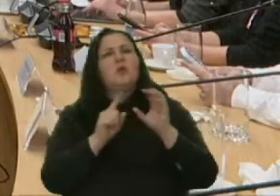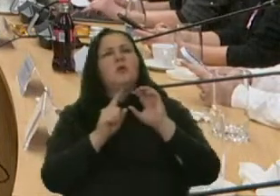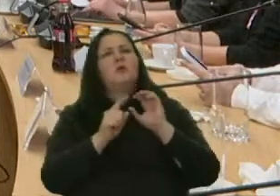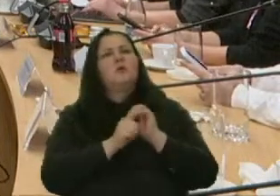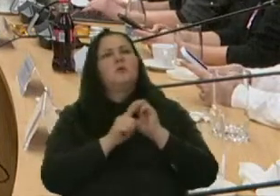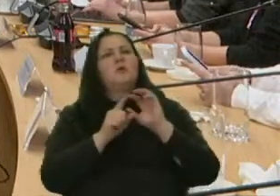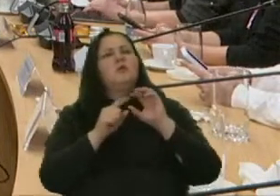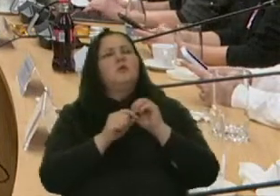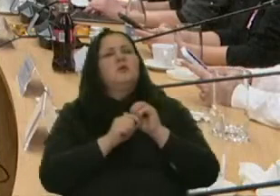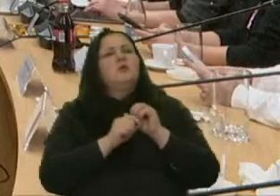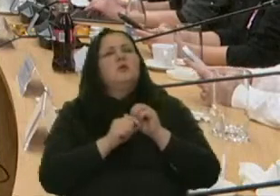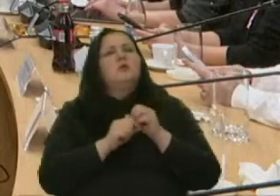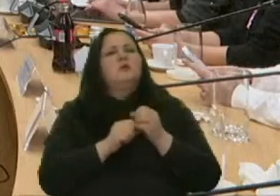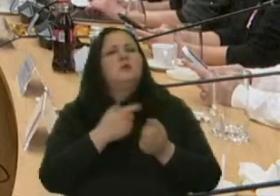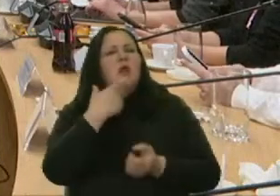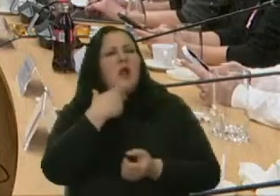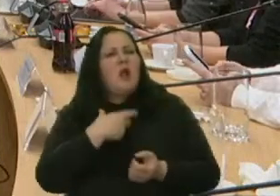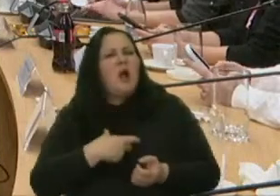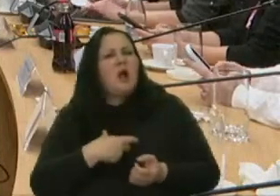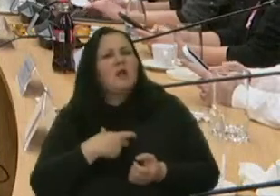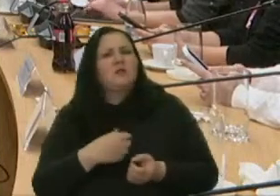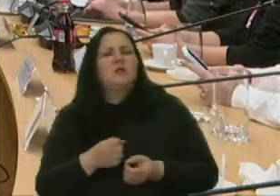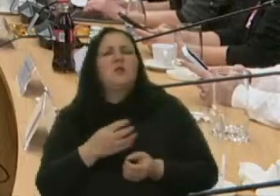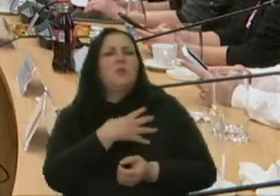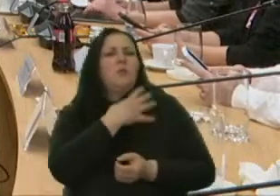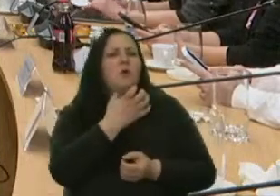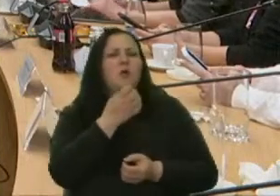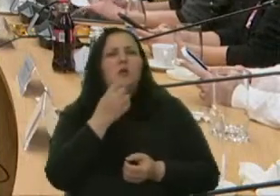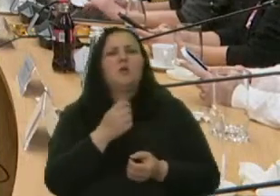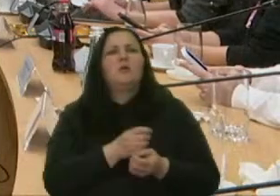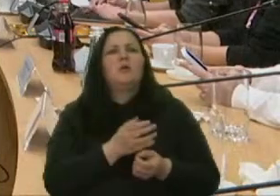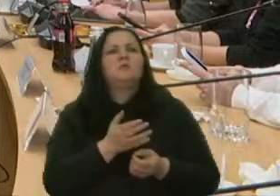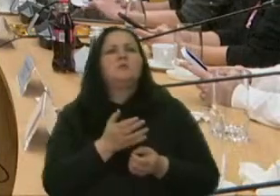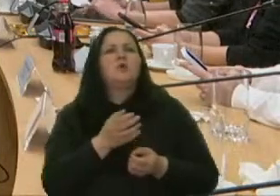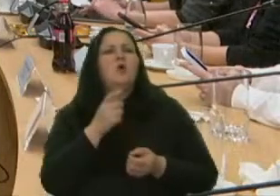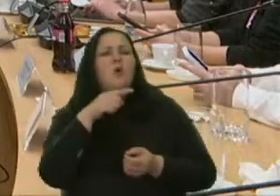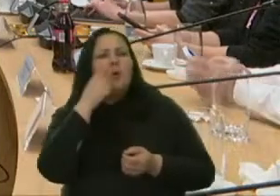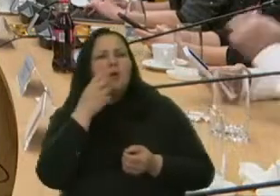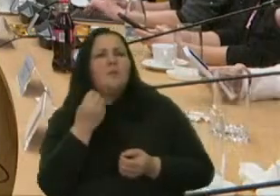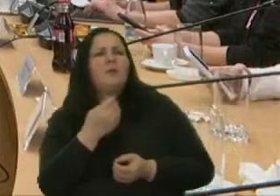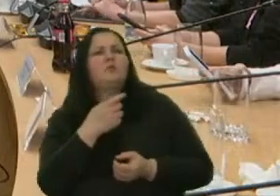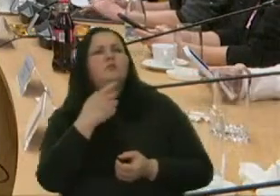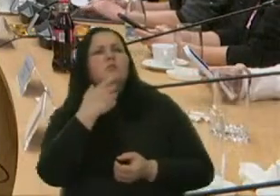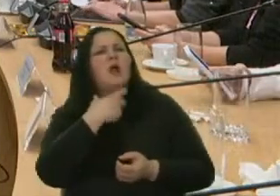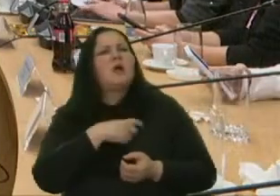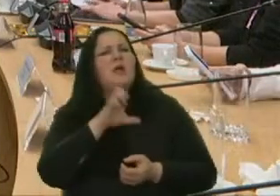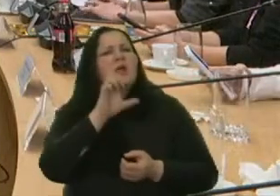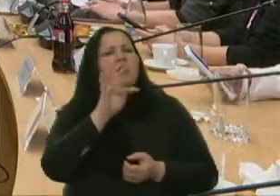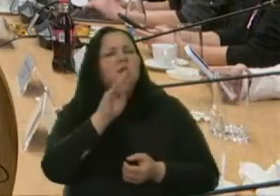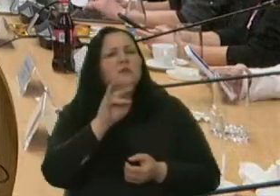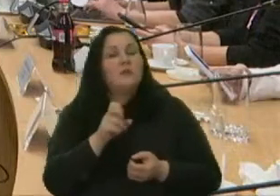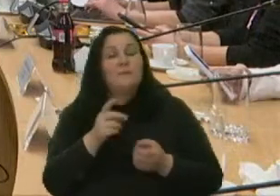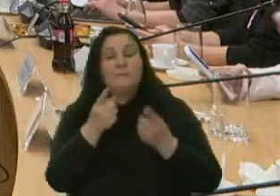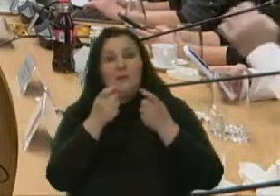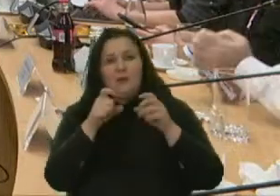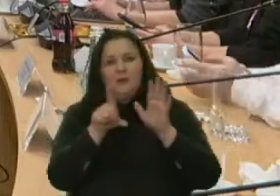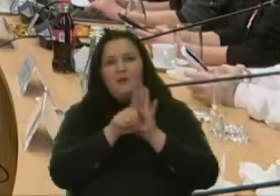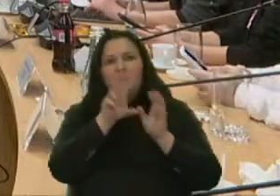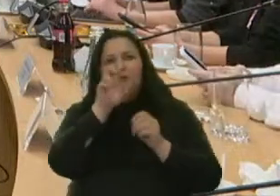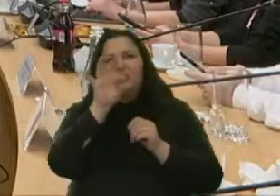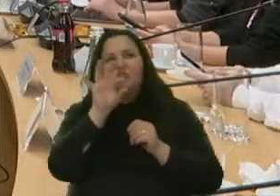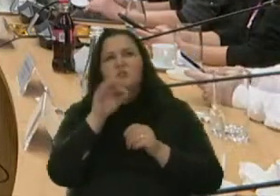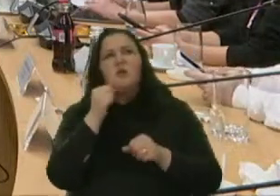multietnic pentru a păstra caracterul patrimonial al orașului pentru multe alte chestiuni legea prin legea 350 ce am făcut până